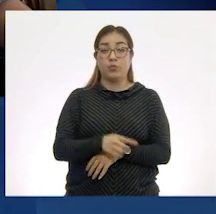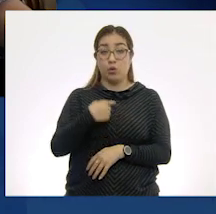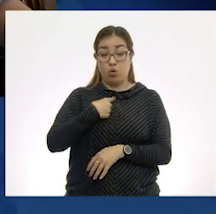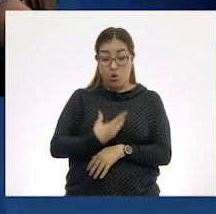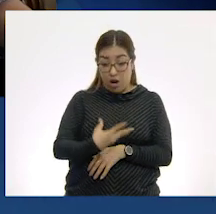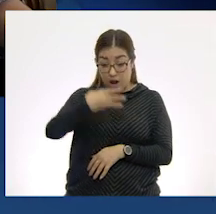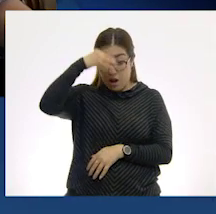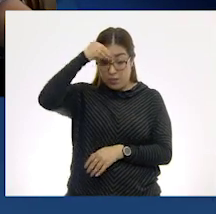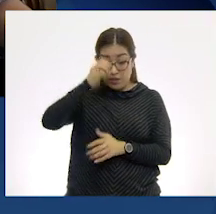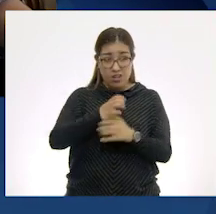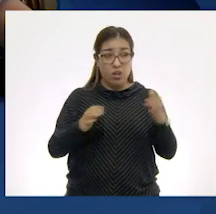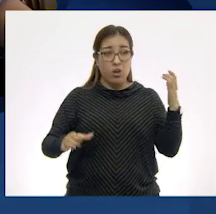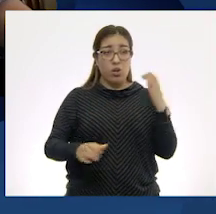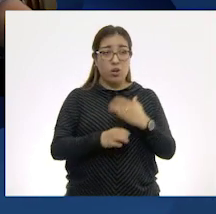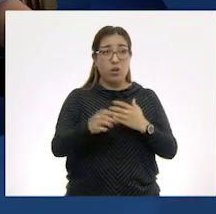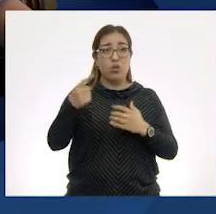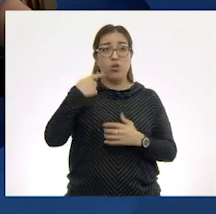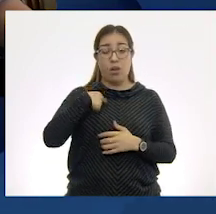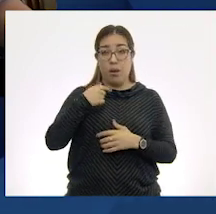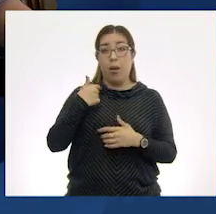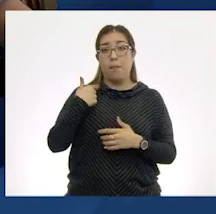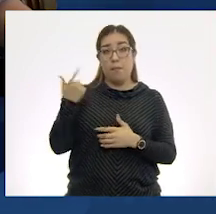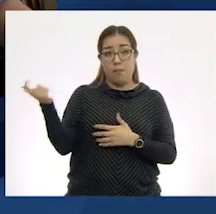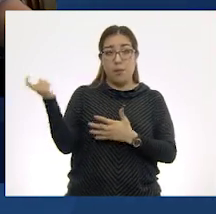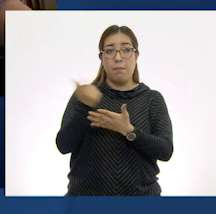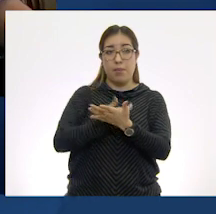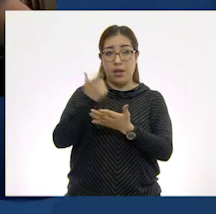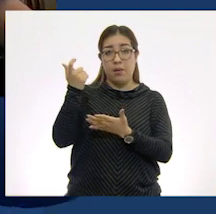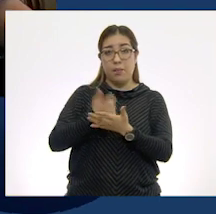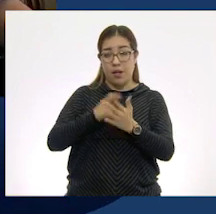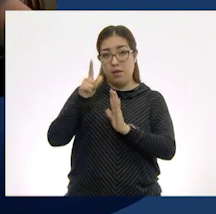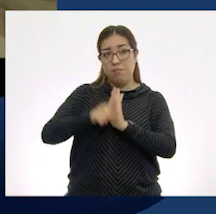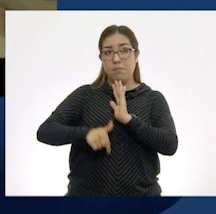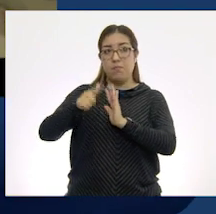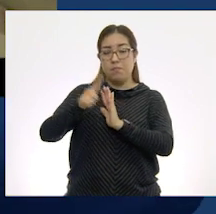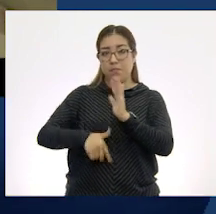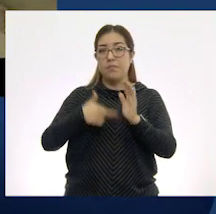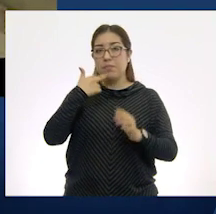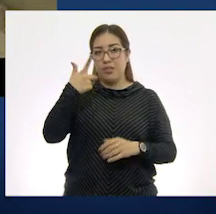经济上或者是我个人荣誉上，都有很大的改变。